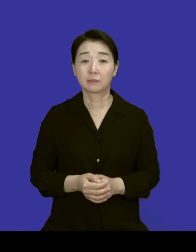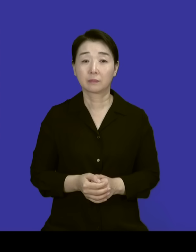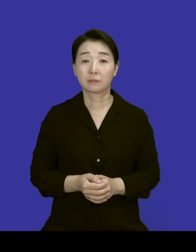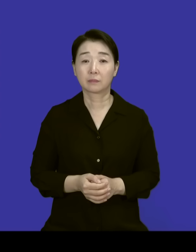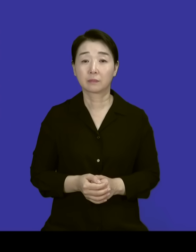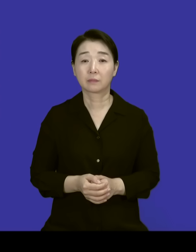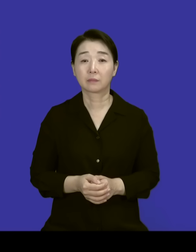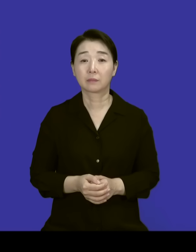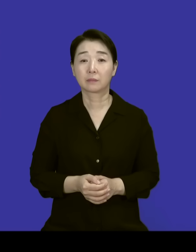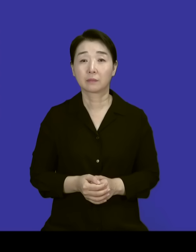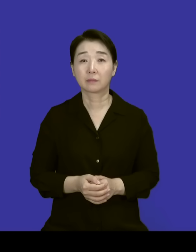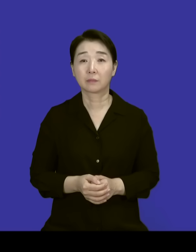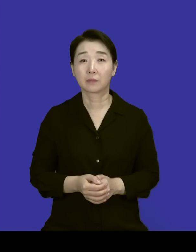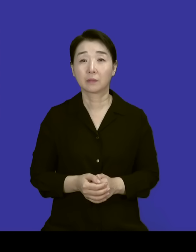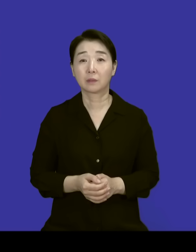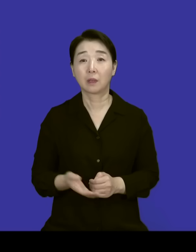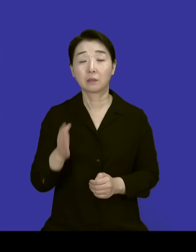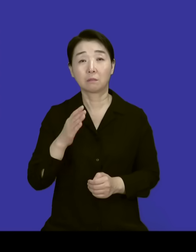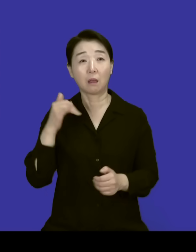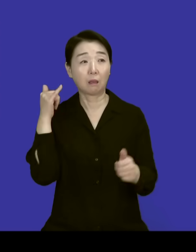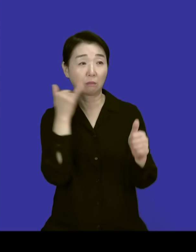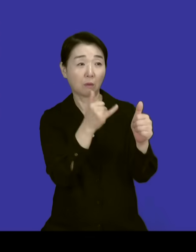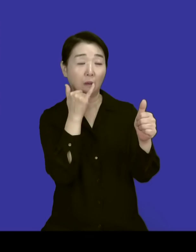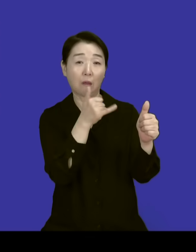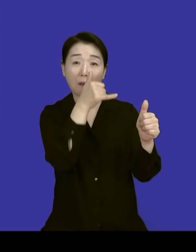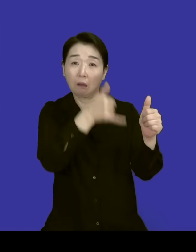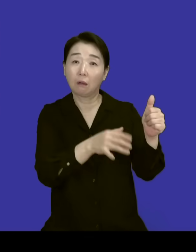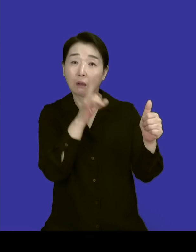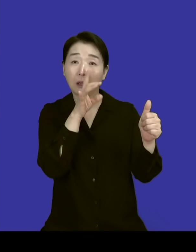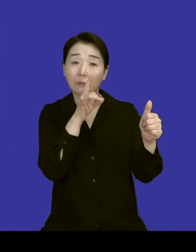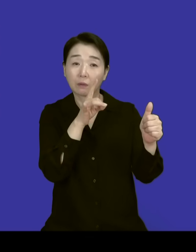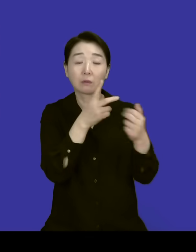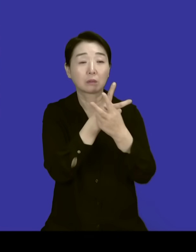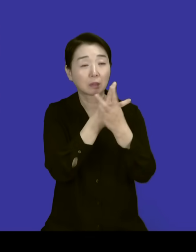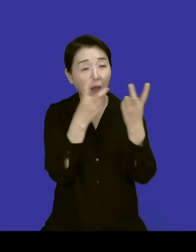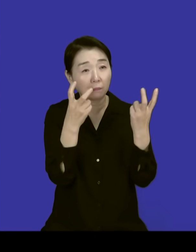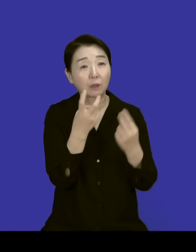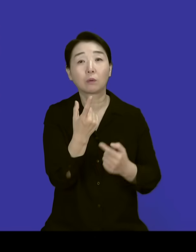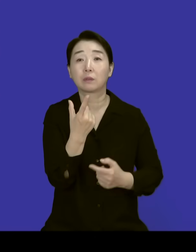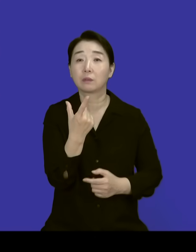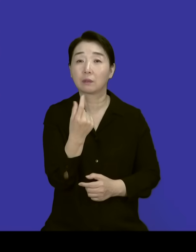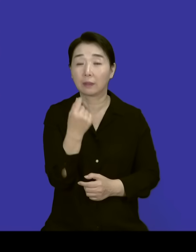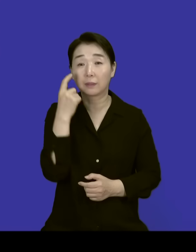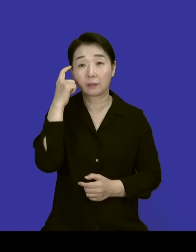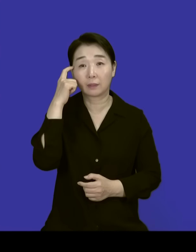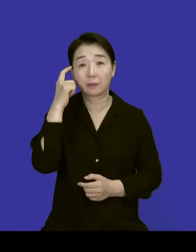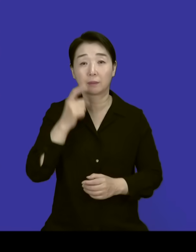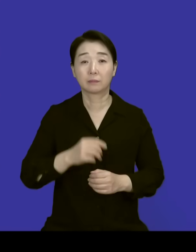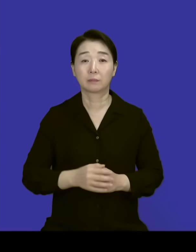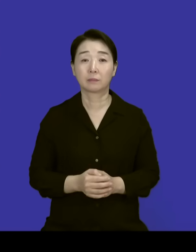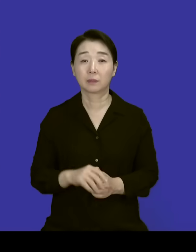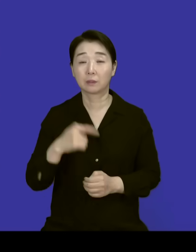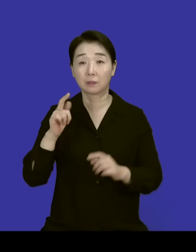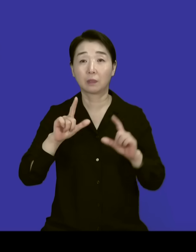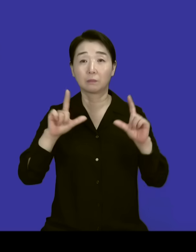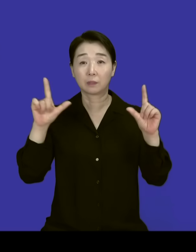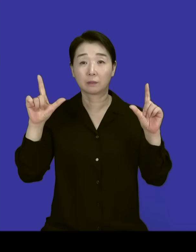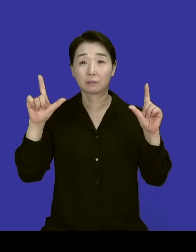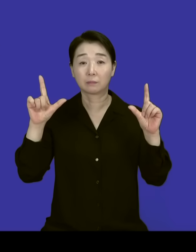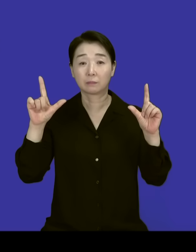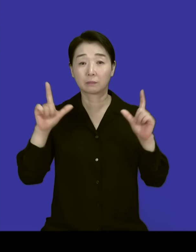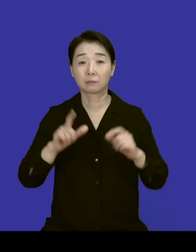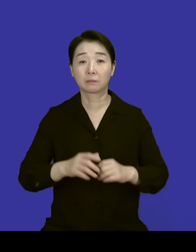조치라고 하려고 했는데 전화를 안 받으세요. 계속. 그러니까 주무시나 보다. 네네네. 자고 다음날